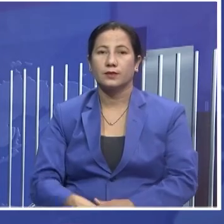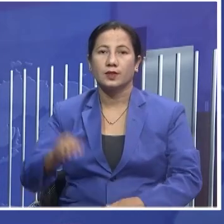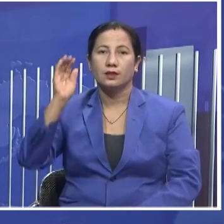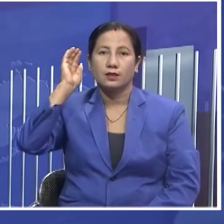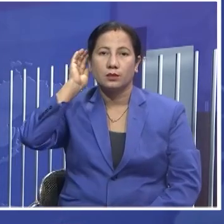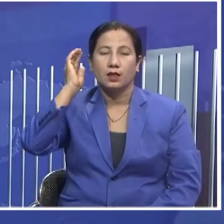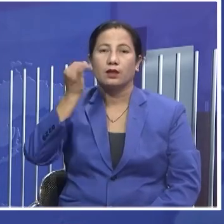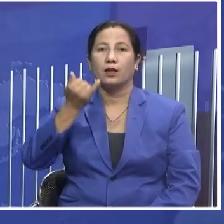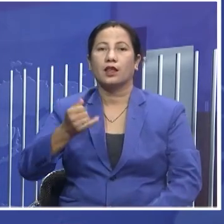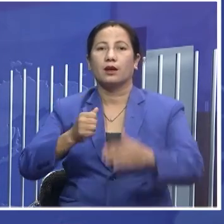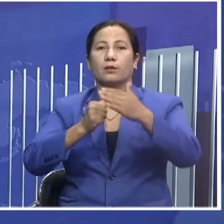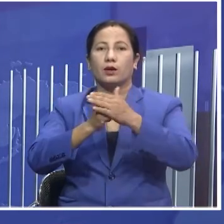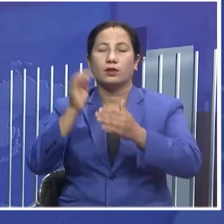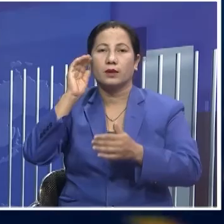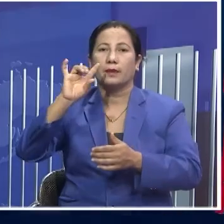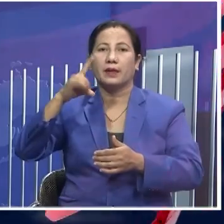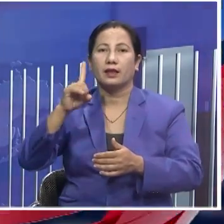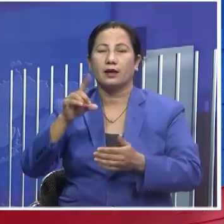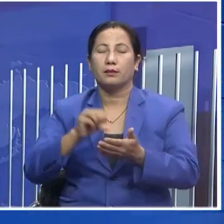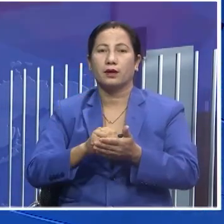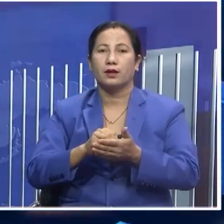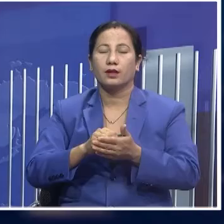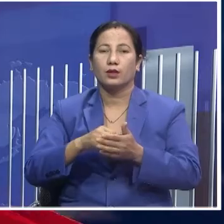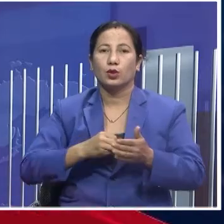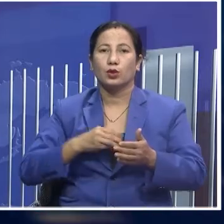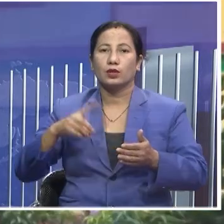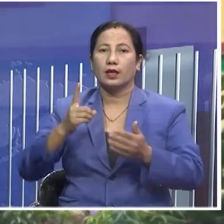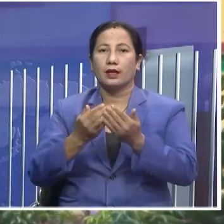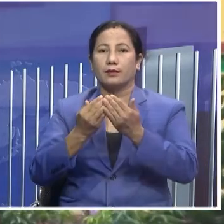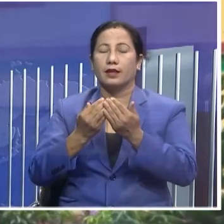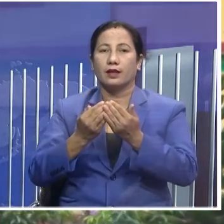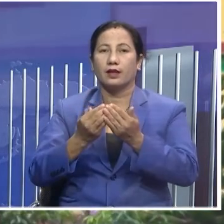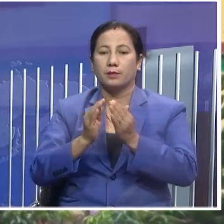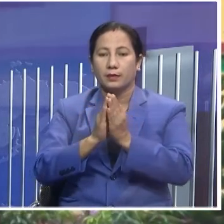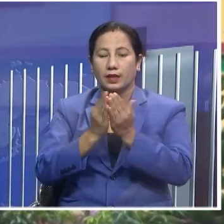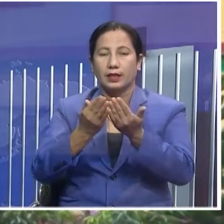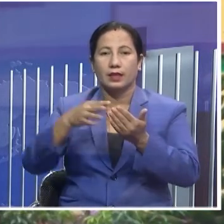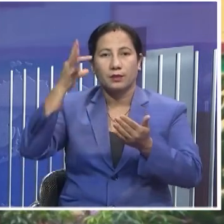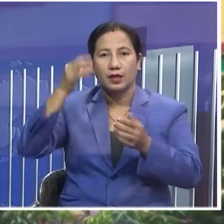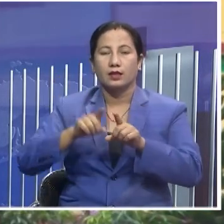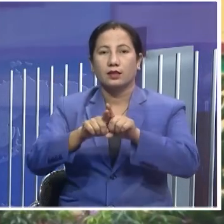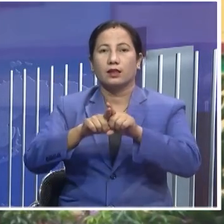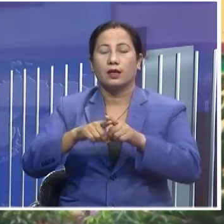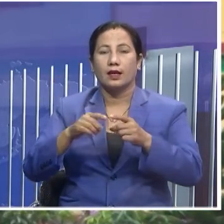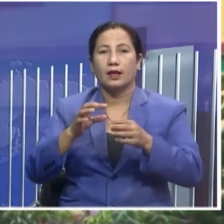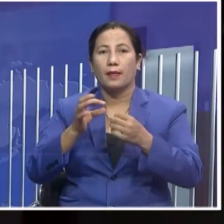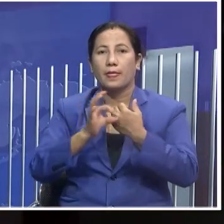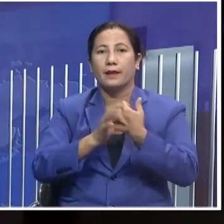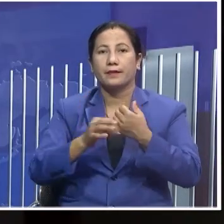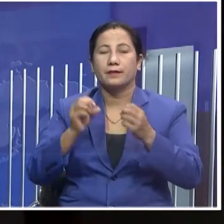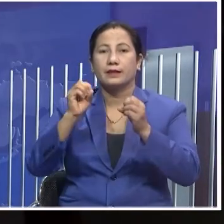समाचारको अन्त्यमा प्रमुख समाचार पुनः एकपटक। सुर्खेतको एक विद्यालयमा किताबी ज्ञान सँगसँगै व्यवहारिक ज्ञान पनि प्रदान